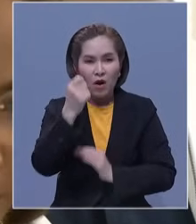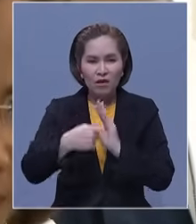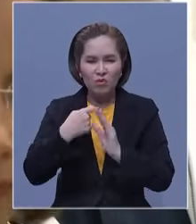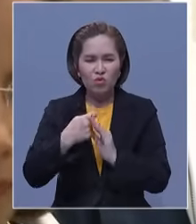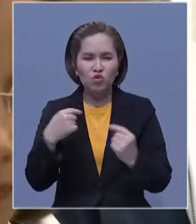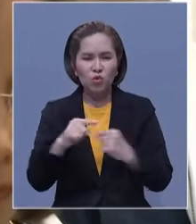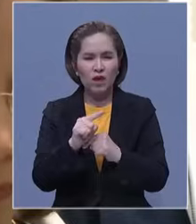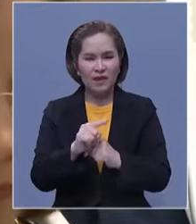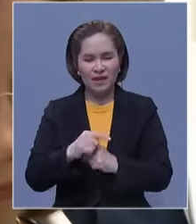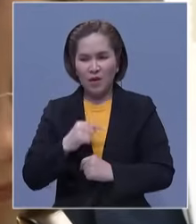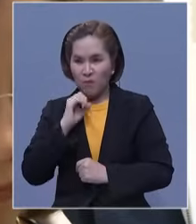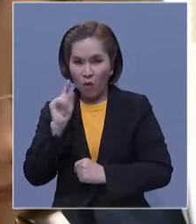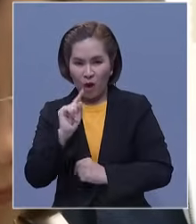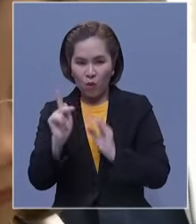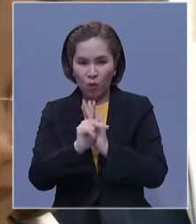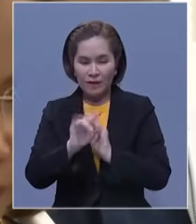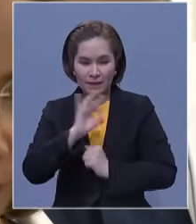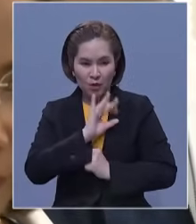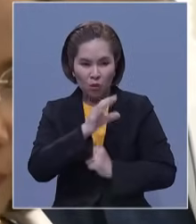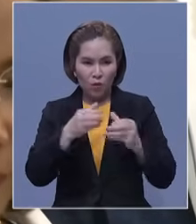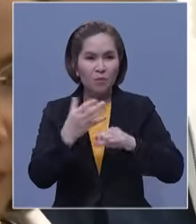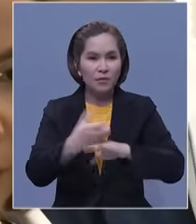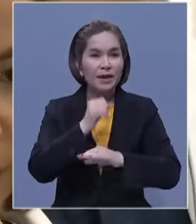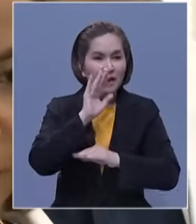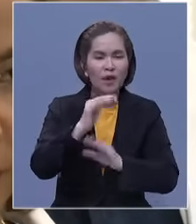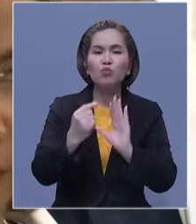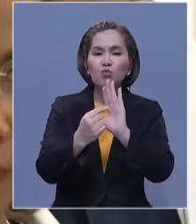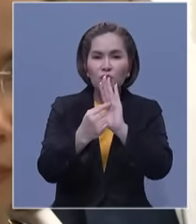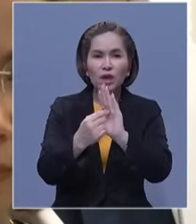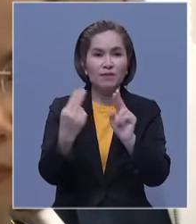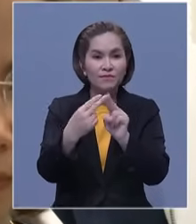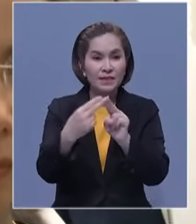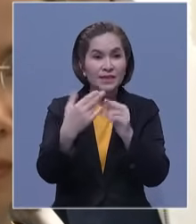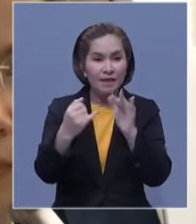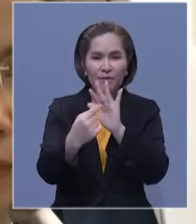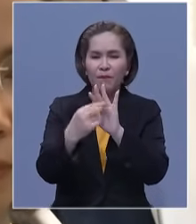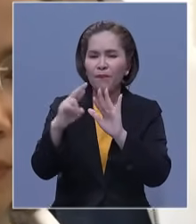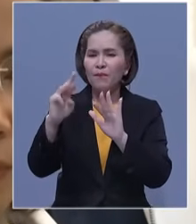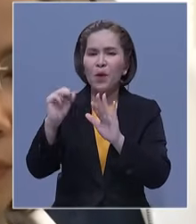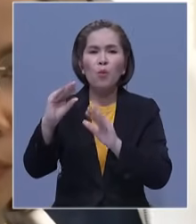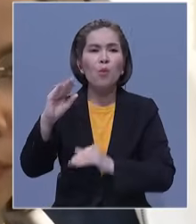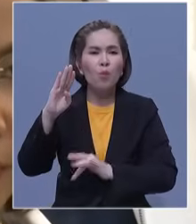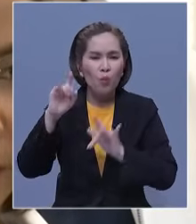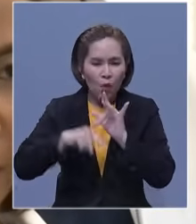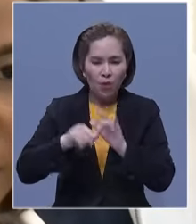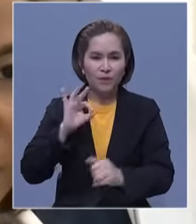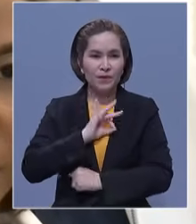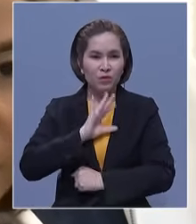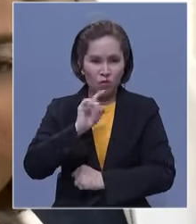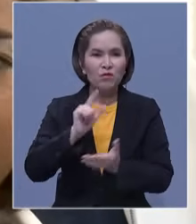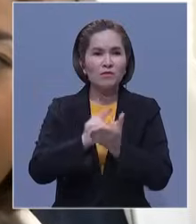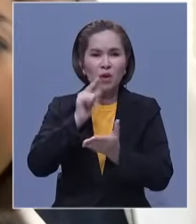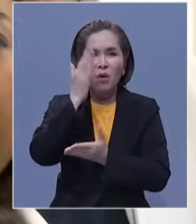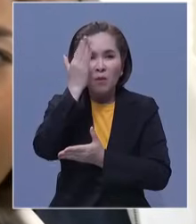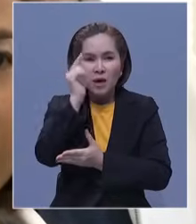เป็นสมาชิกพรรคการเมืองผมยกตัวอย่างเช่นท่านแลมโบ้ท่านเสกสกลนะฮะท่านก็ต้องลาออกจากสมาชิกพรรคเพื่อในที่สุดไ